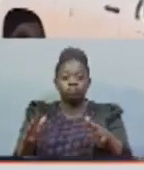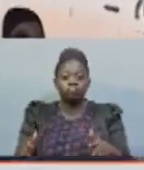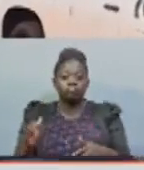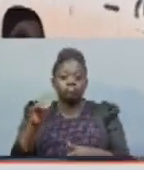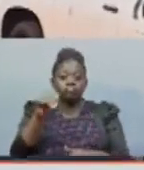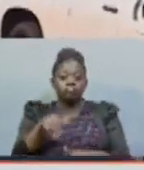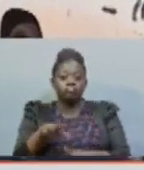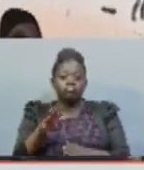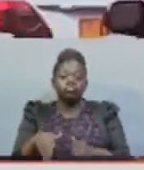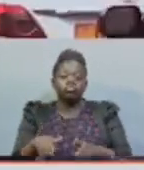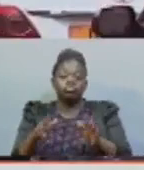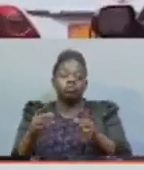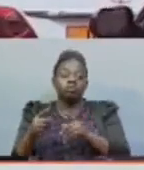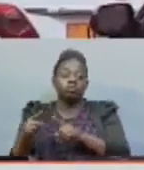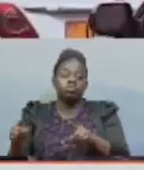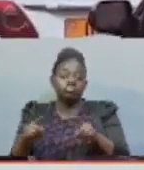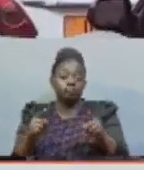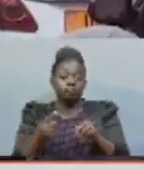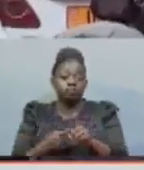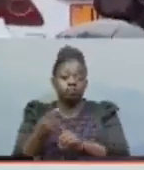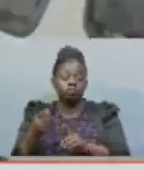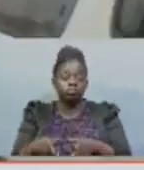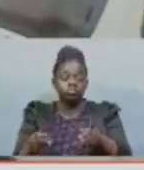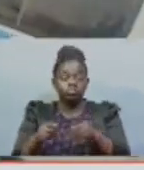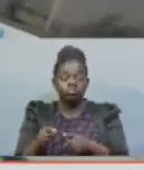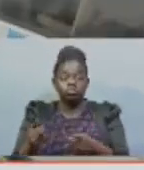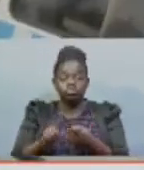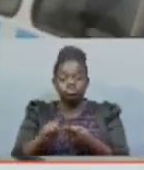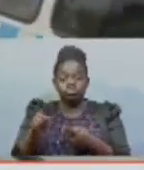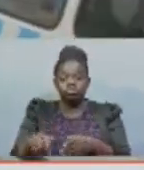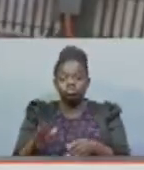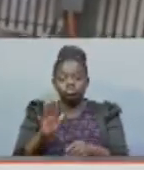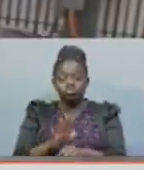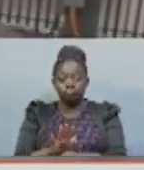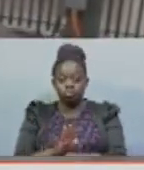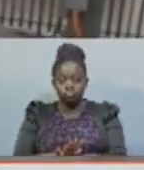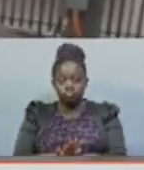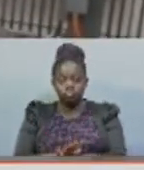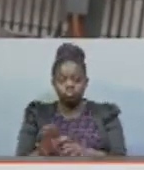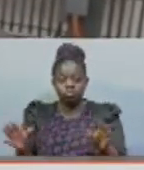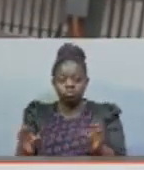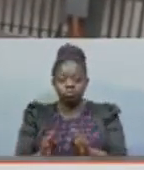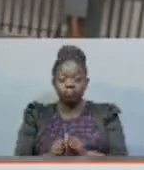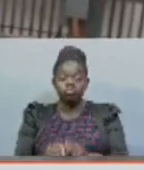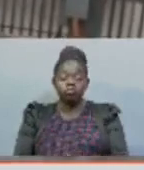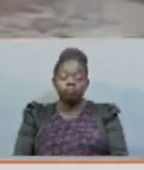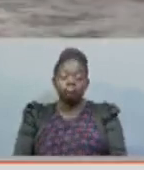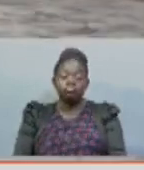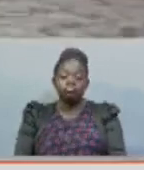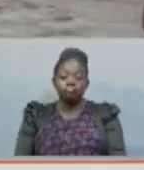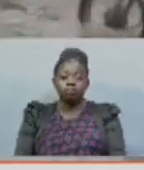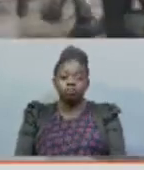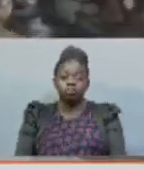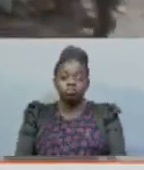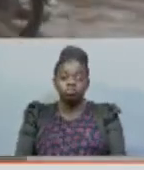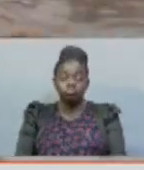Akalipaka na kibiduka kungudu senja ulam Okuli kamparu dinete perodi Kabadi kamanyi Abudu muonge Nedisa ni mtia